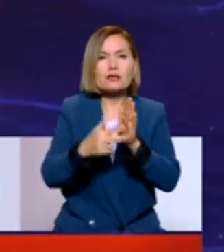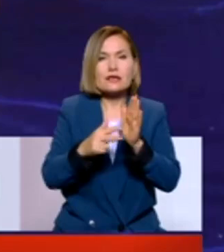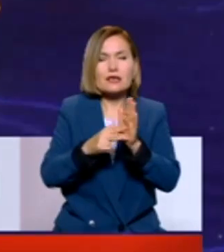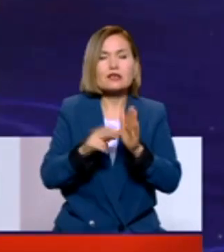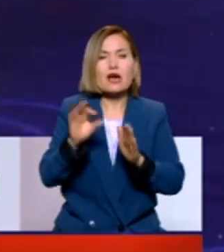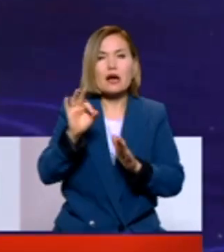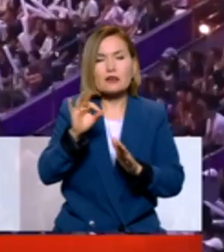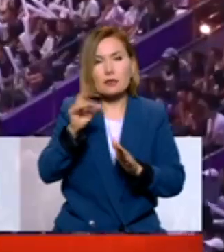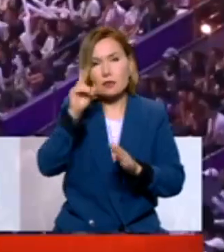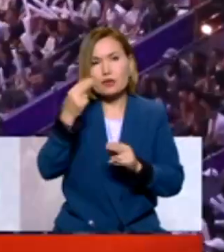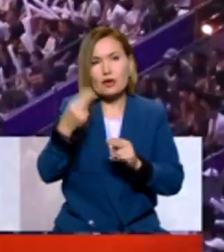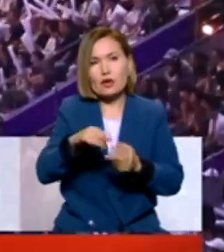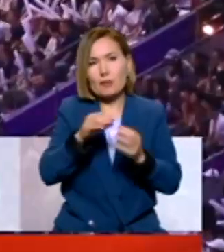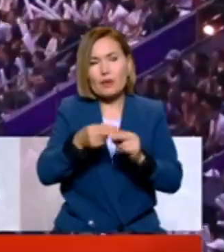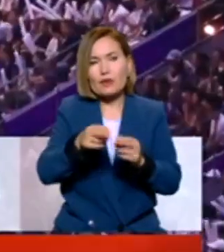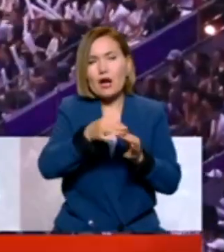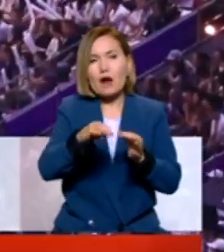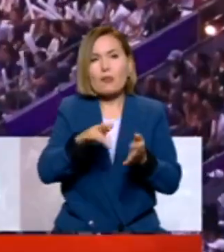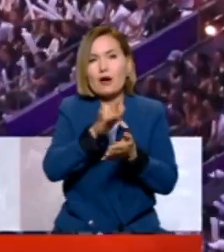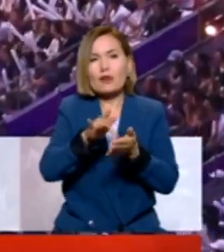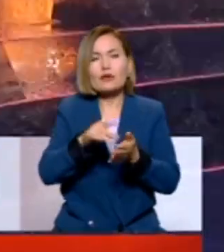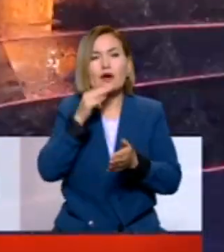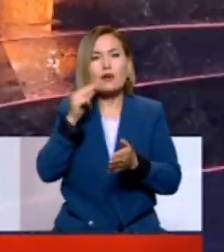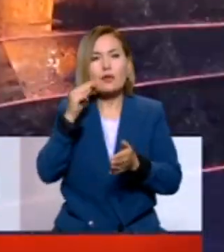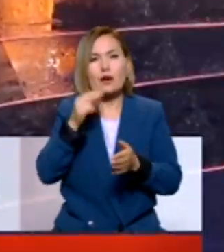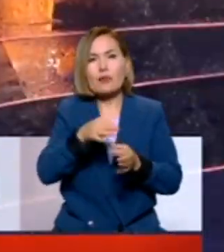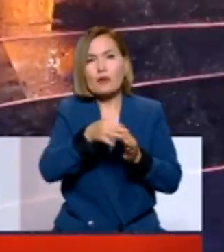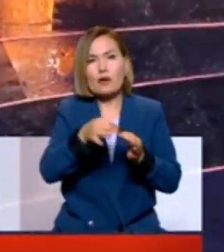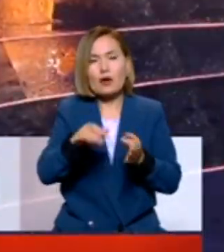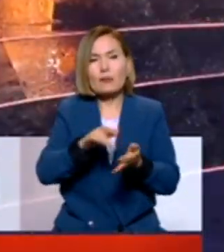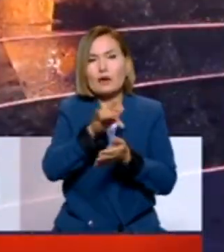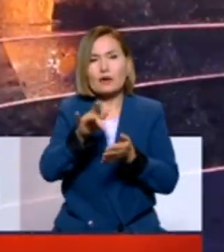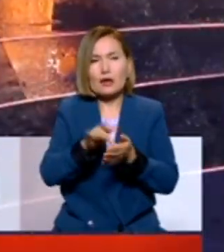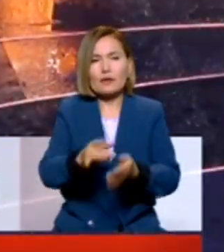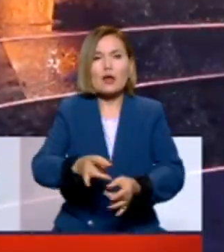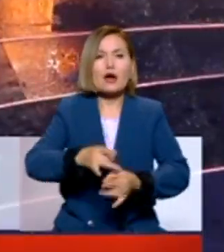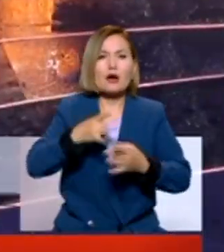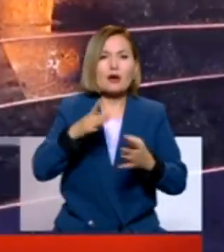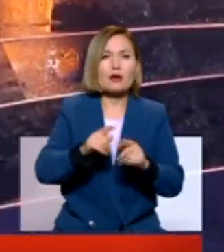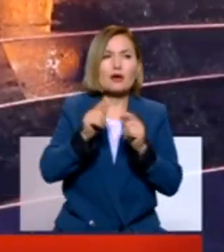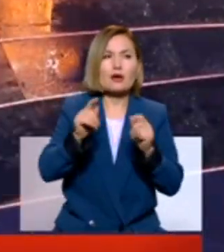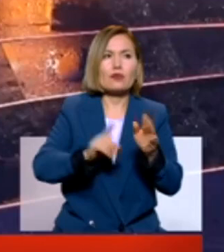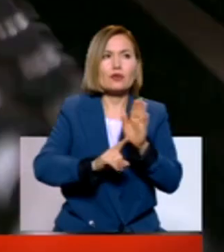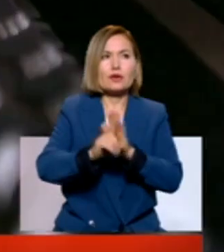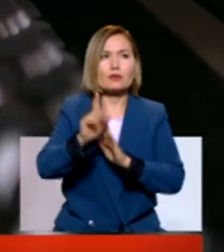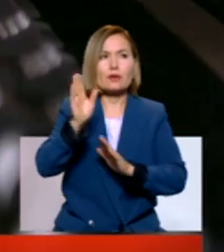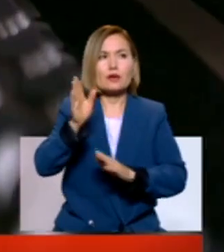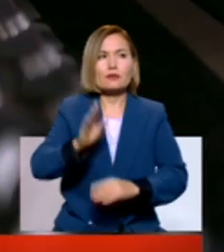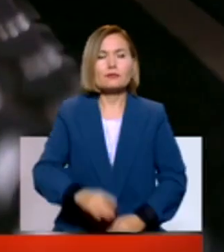Нинбо, Ханчжоу, Вэньчжоу, Туньлу, Чуньян және Синьхуа қалаларында өтеді.